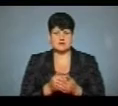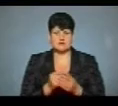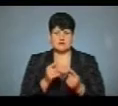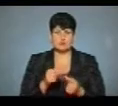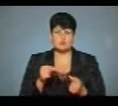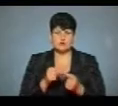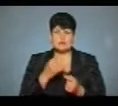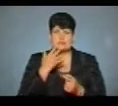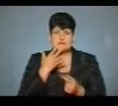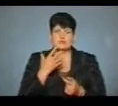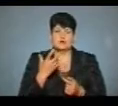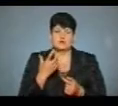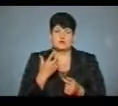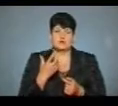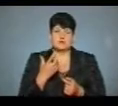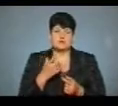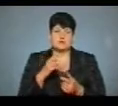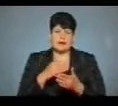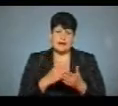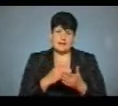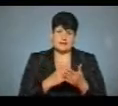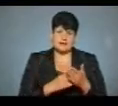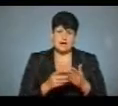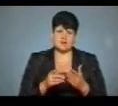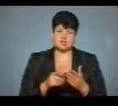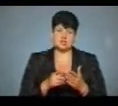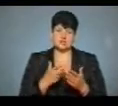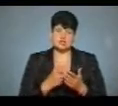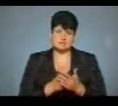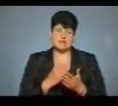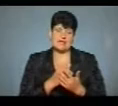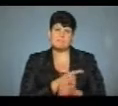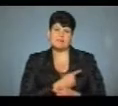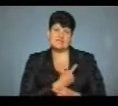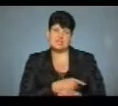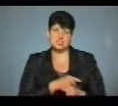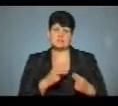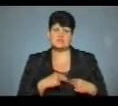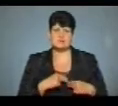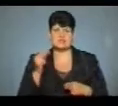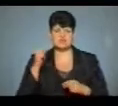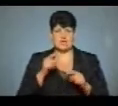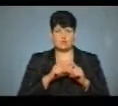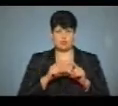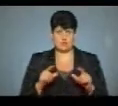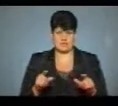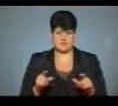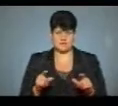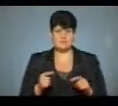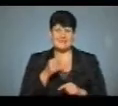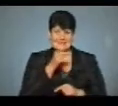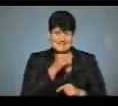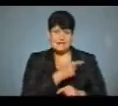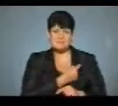національного календаря щеплень. Для цього є медичний також працівник в навчальному закладі. І цей